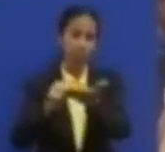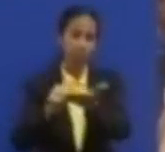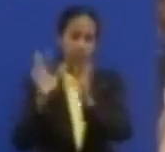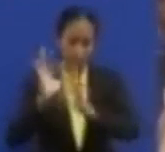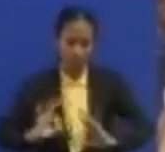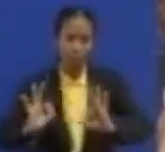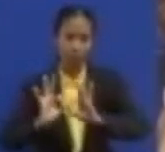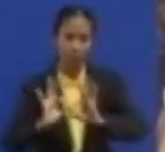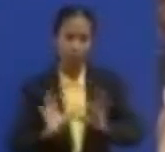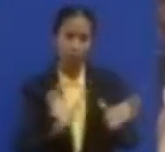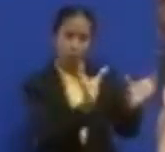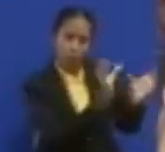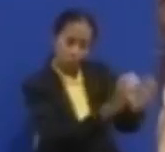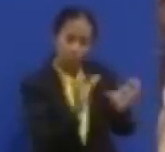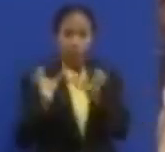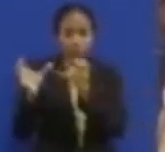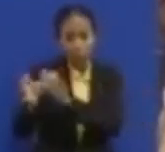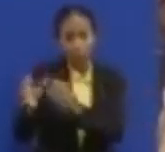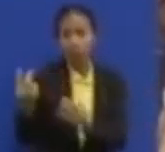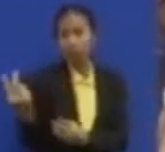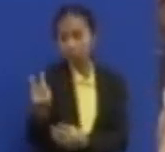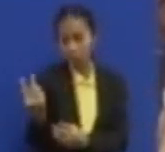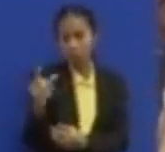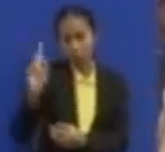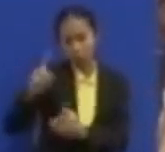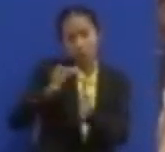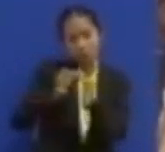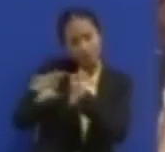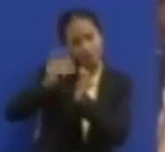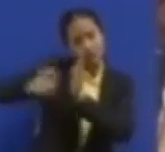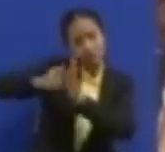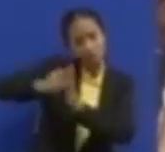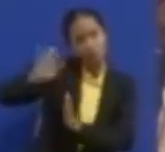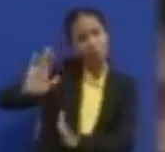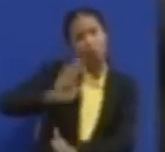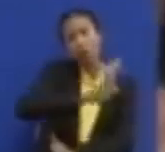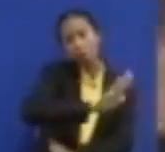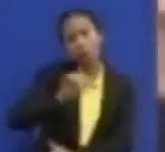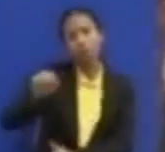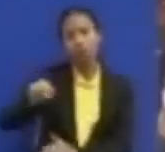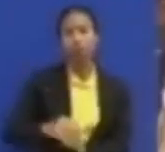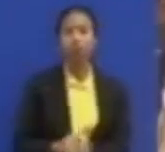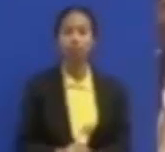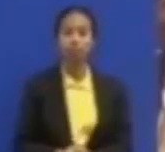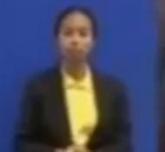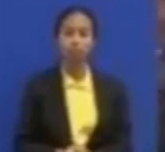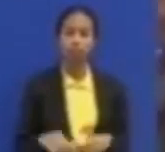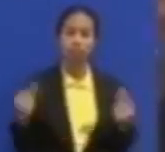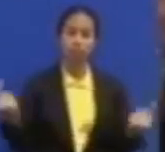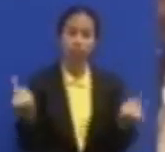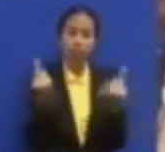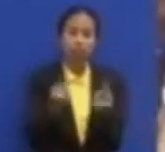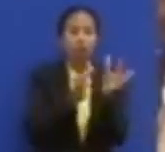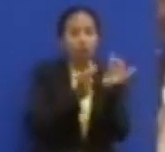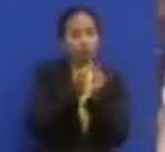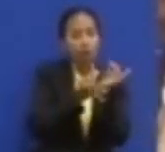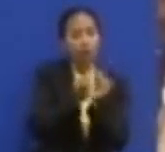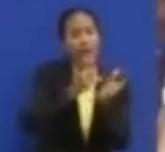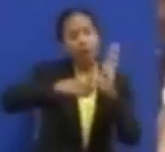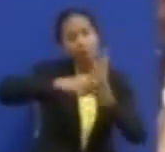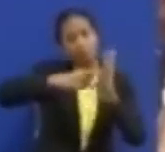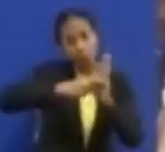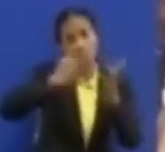ละฝ่ายคือผู้เสนอยตินะครับทั้งสองฝ่ายได้อธิบายเหตุผลก่อนหลังจ